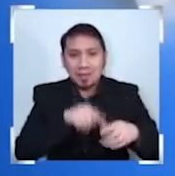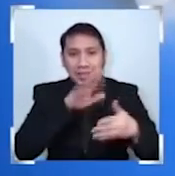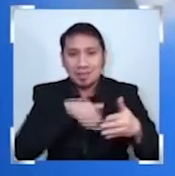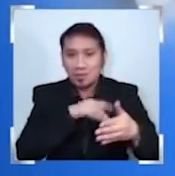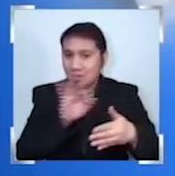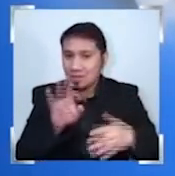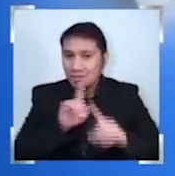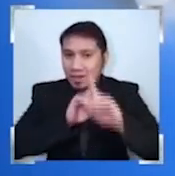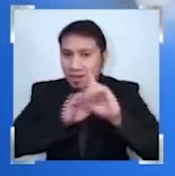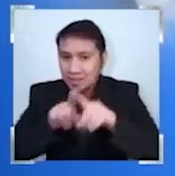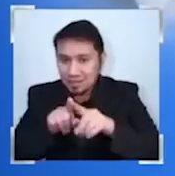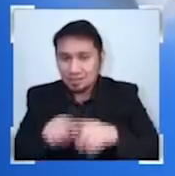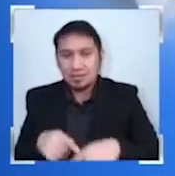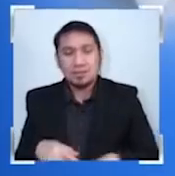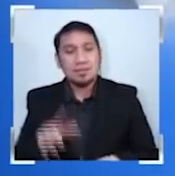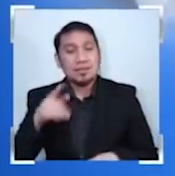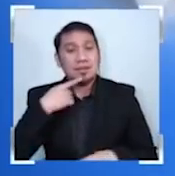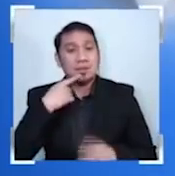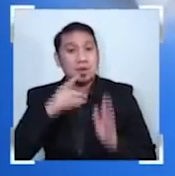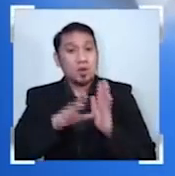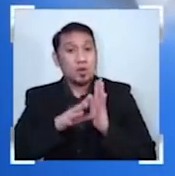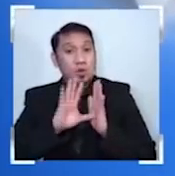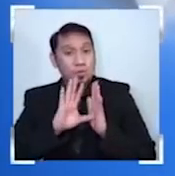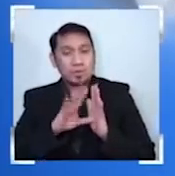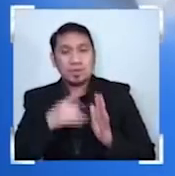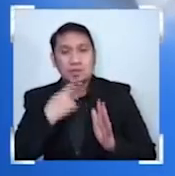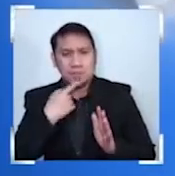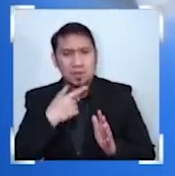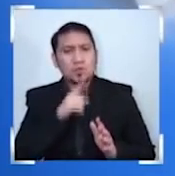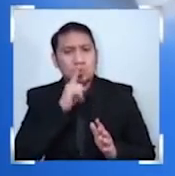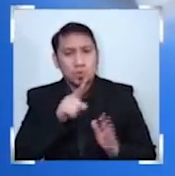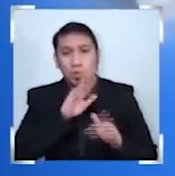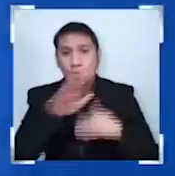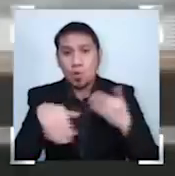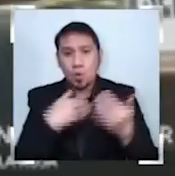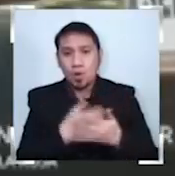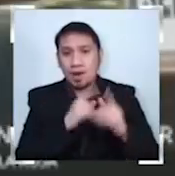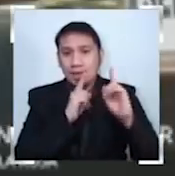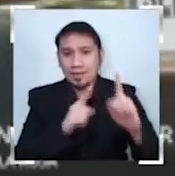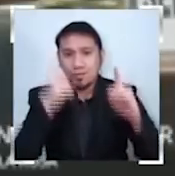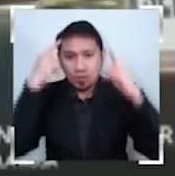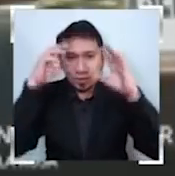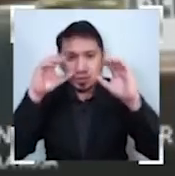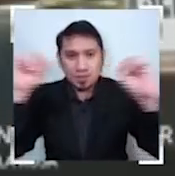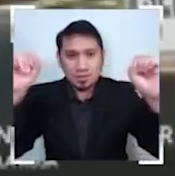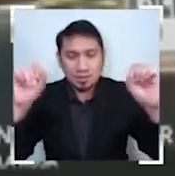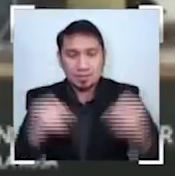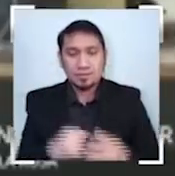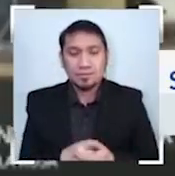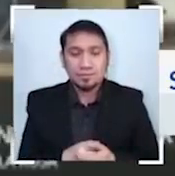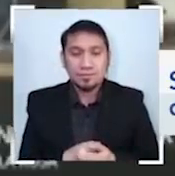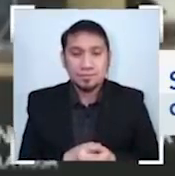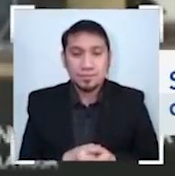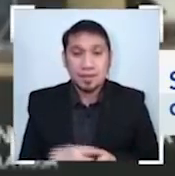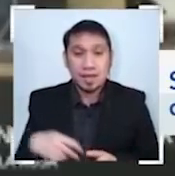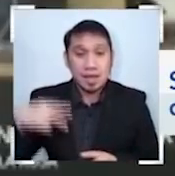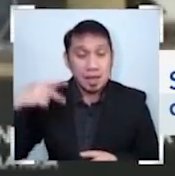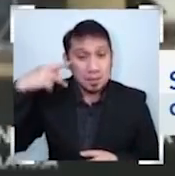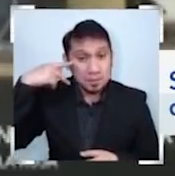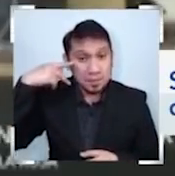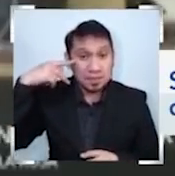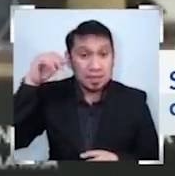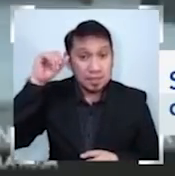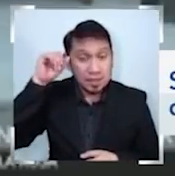sinabi ng COMELEC na kumpirmadong dadalo ang lahat ng presidential candidates sa kanilang debate. Sina Senador Ping Lacson at Senate President Tito